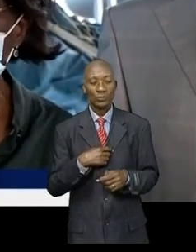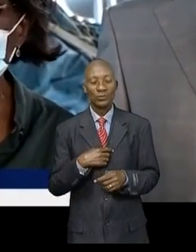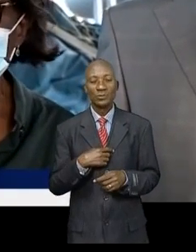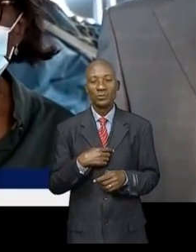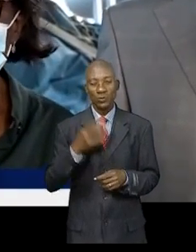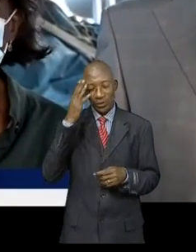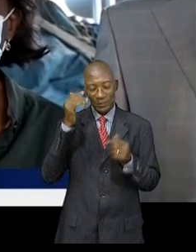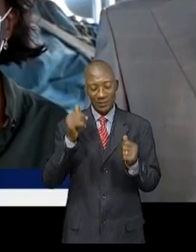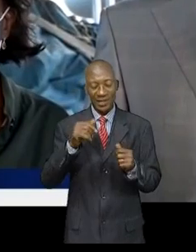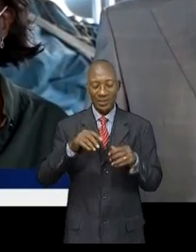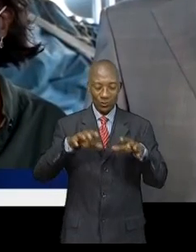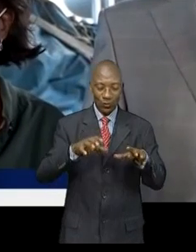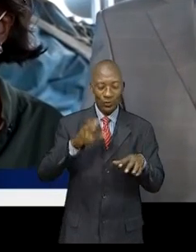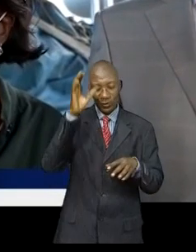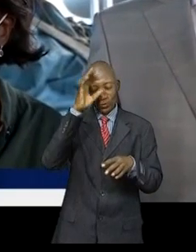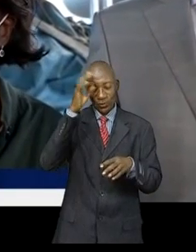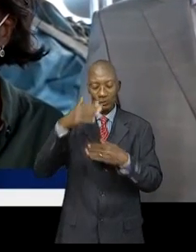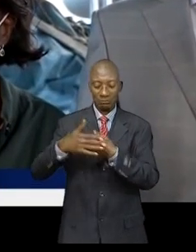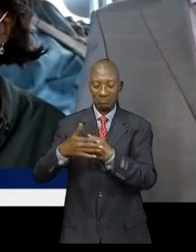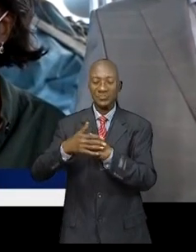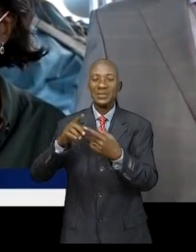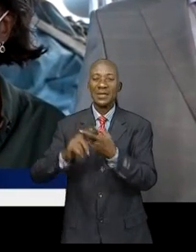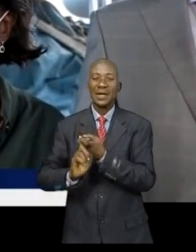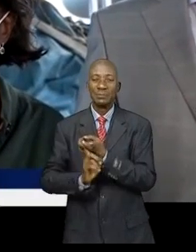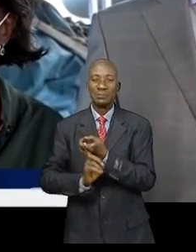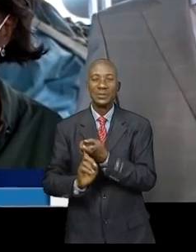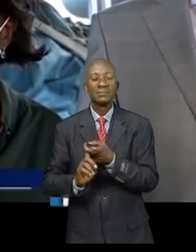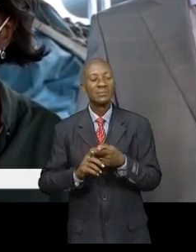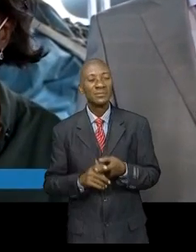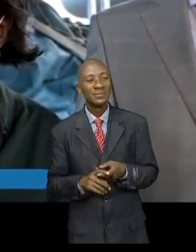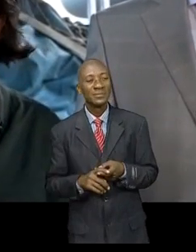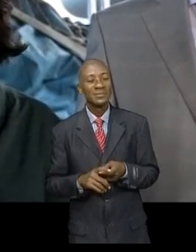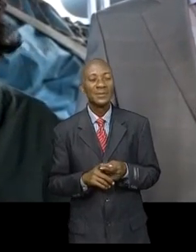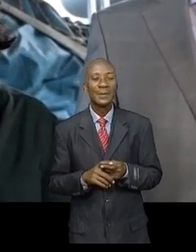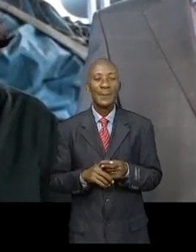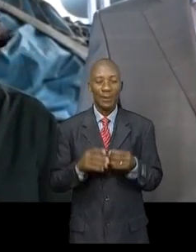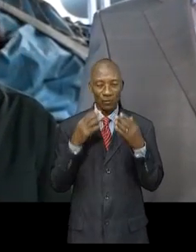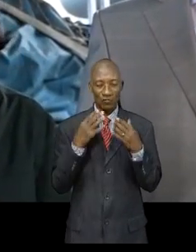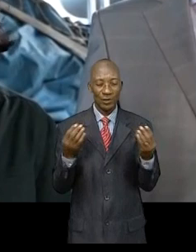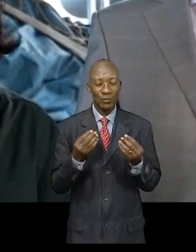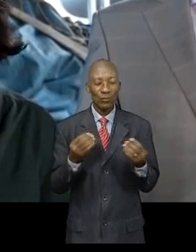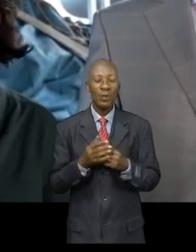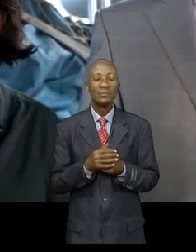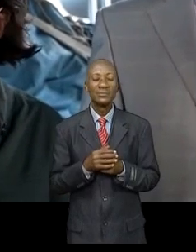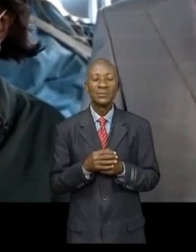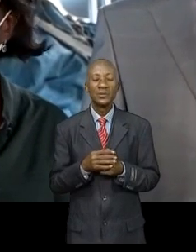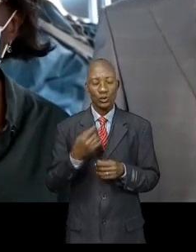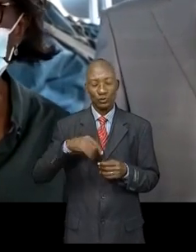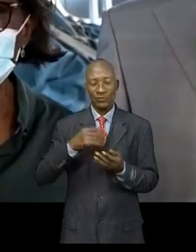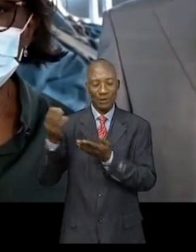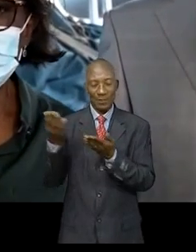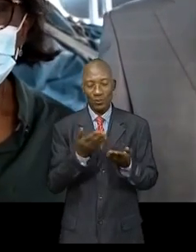indifférent. Et nous sommes venus pour assister à la suite du volcan, les populations sinistrées de